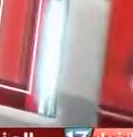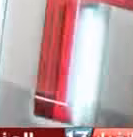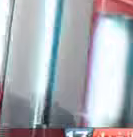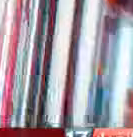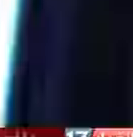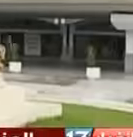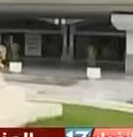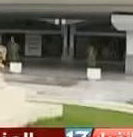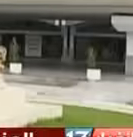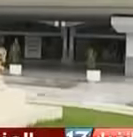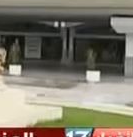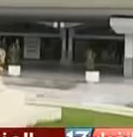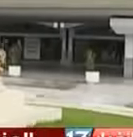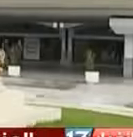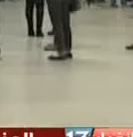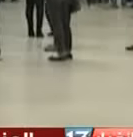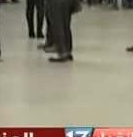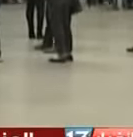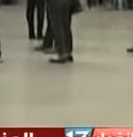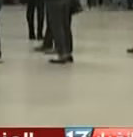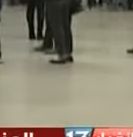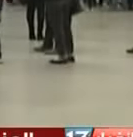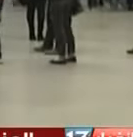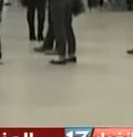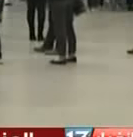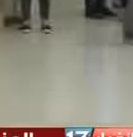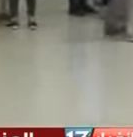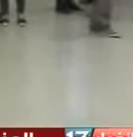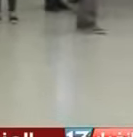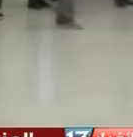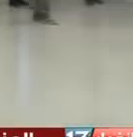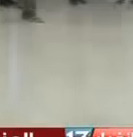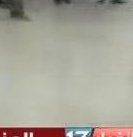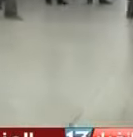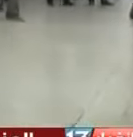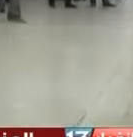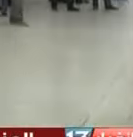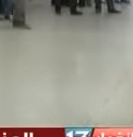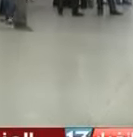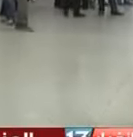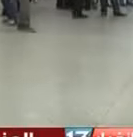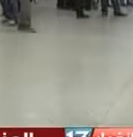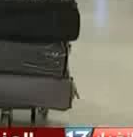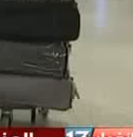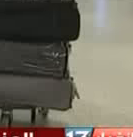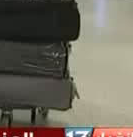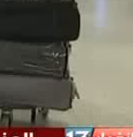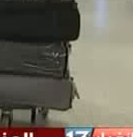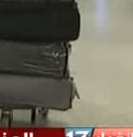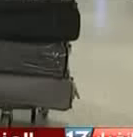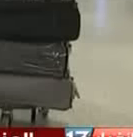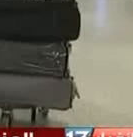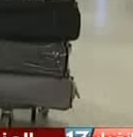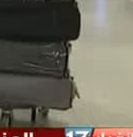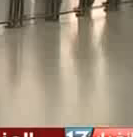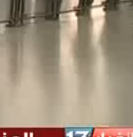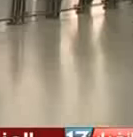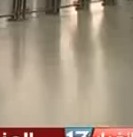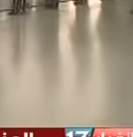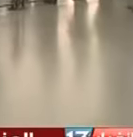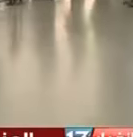الخطوط التونسية تعلن إيقاف كل رحلاتها إلى أجل غير محدد على خلفية خلاف حاد بين أعوانها، ووزير